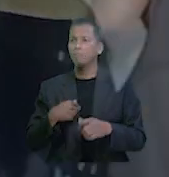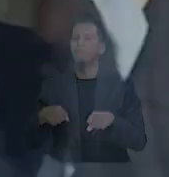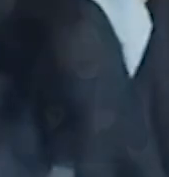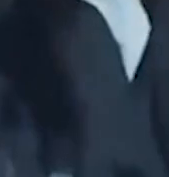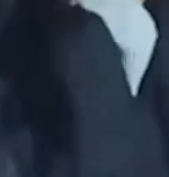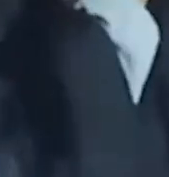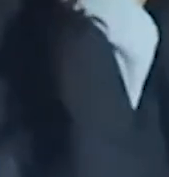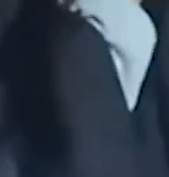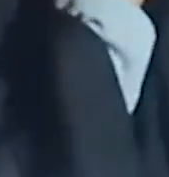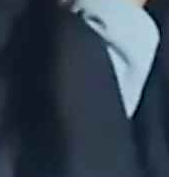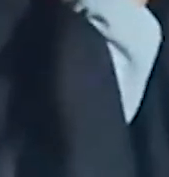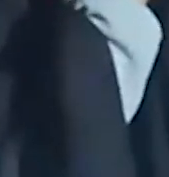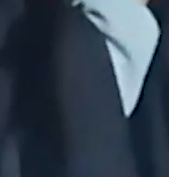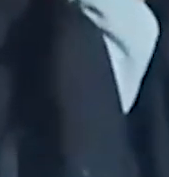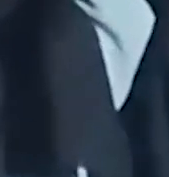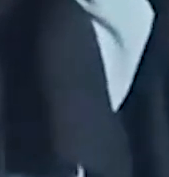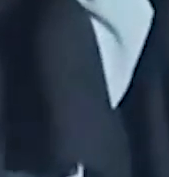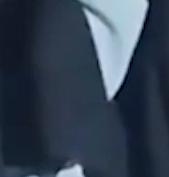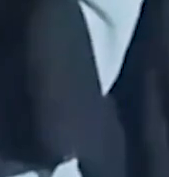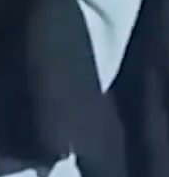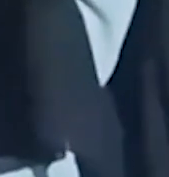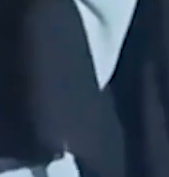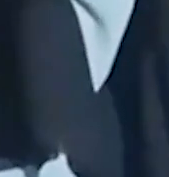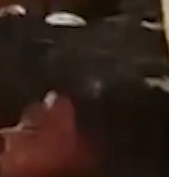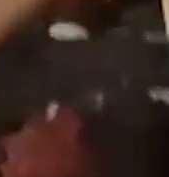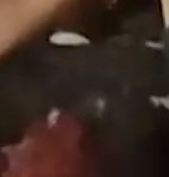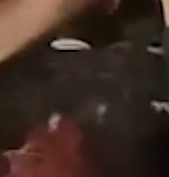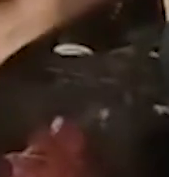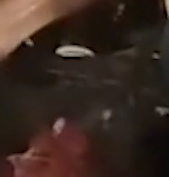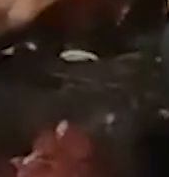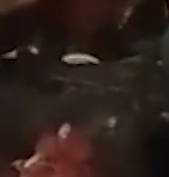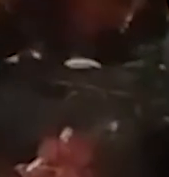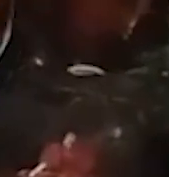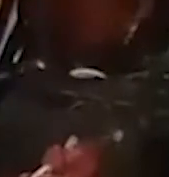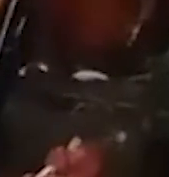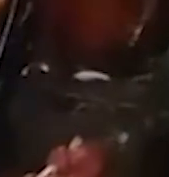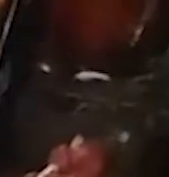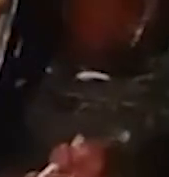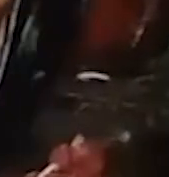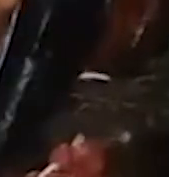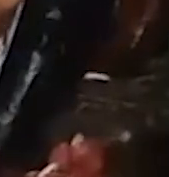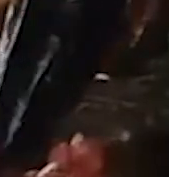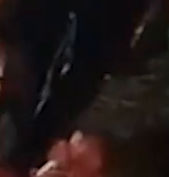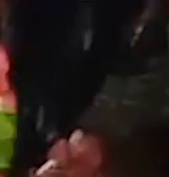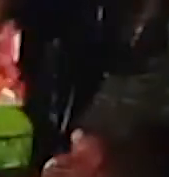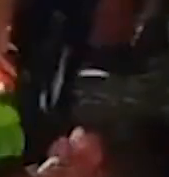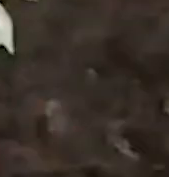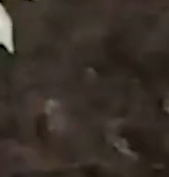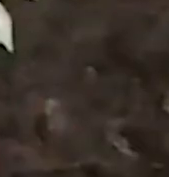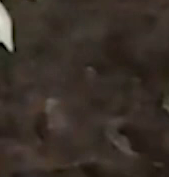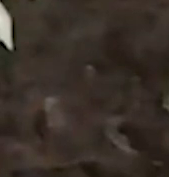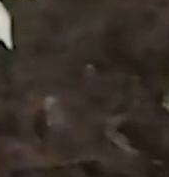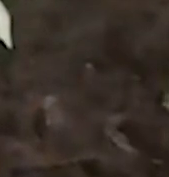Cipanas saat itu korban dalam perjalanan pulang kembali ke tempat kerjanya di Tangerang setelah menghadiri